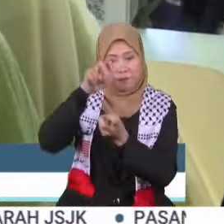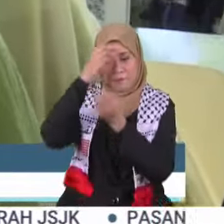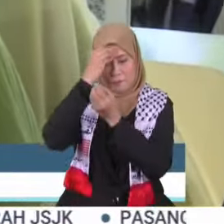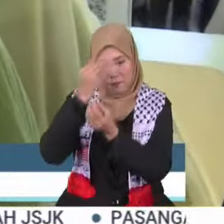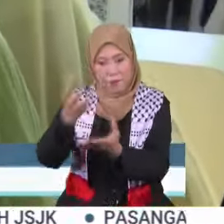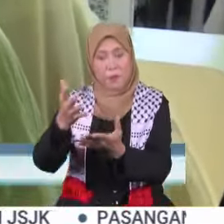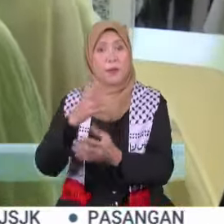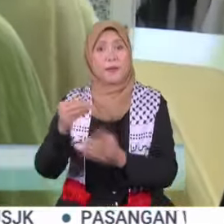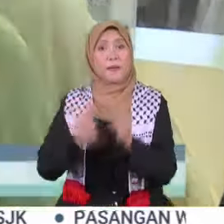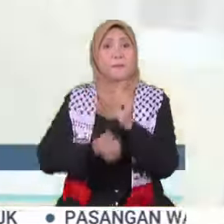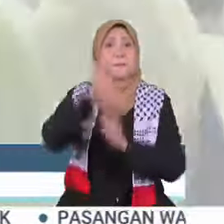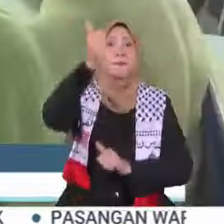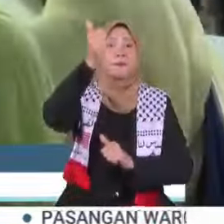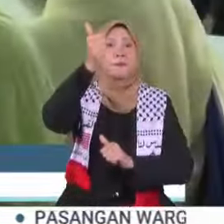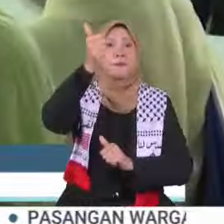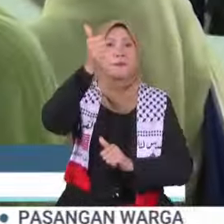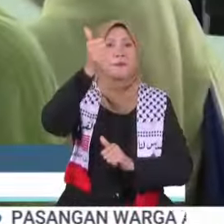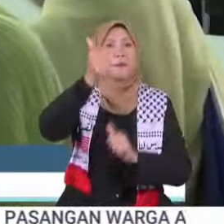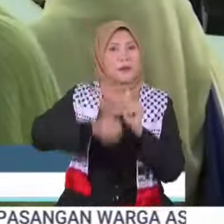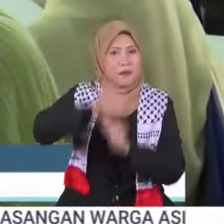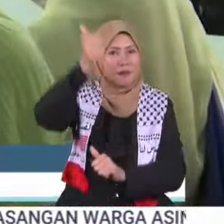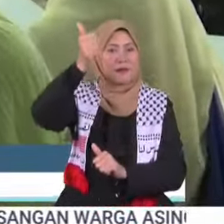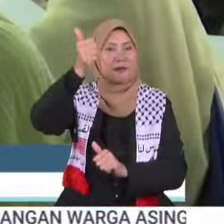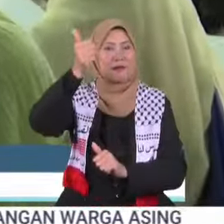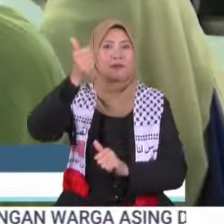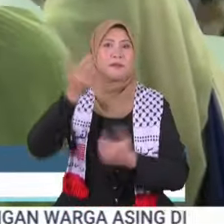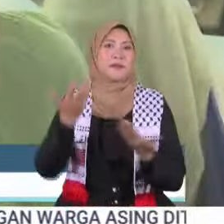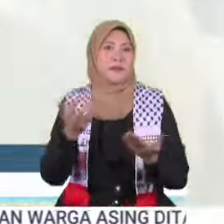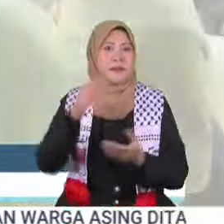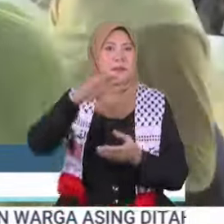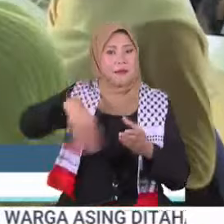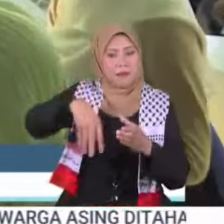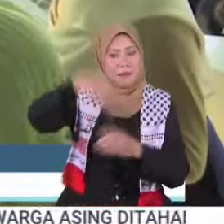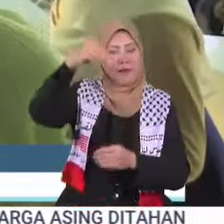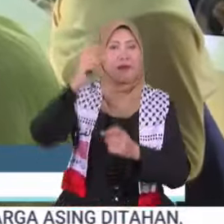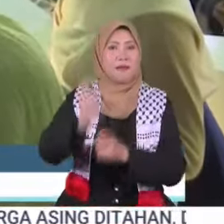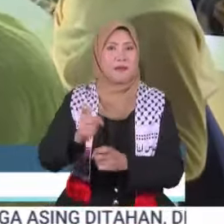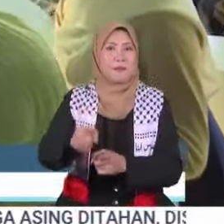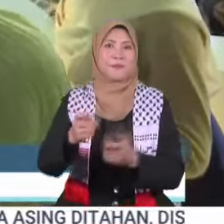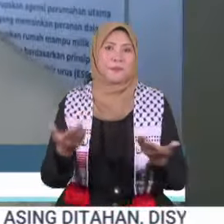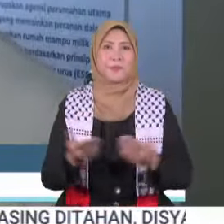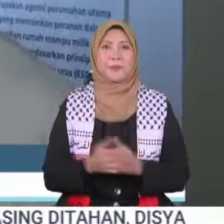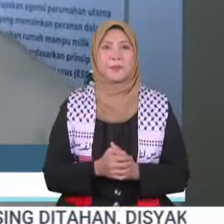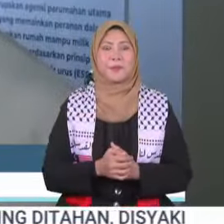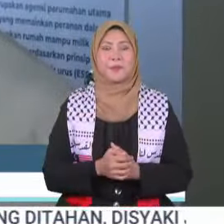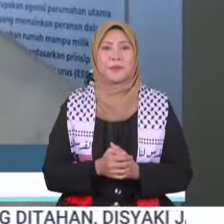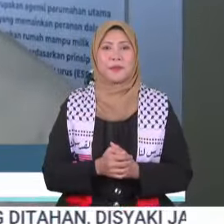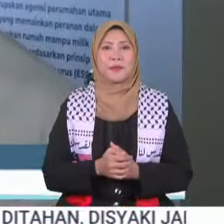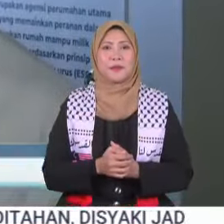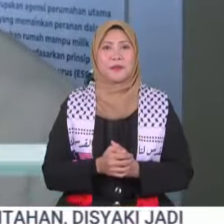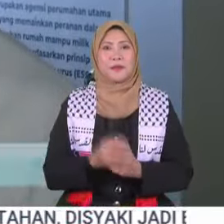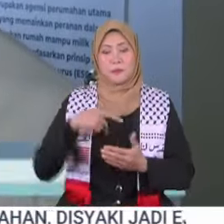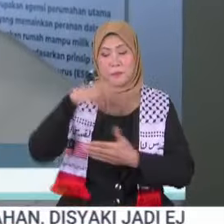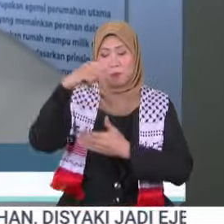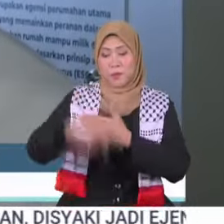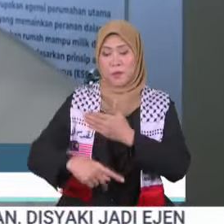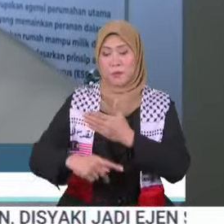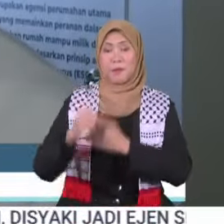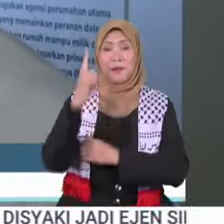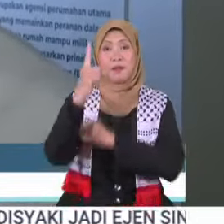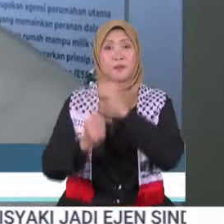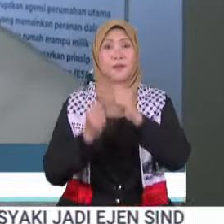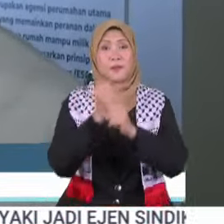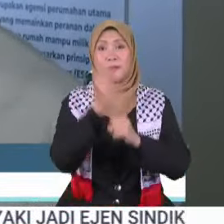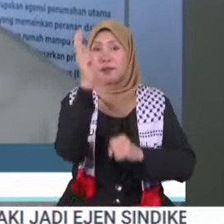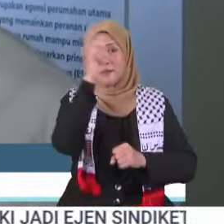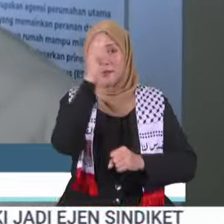menang hadiah prima. Hari ini nak spend satu hari dekat sinilah. Memang terbaiklah. Di program setahun Kerajaan Madani